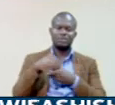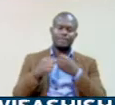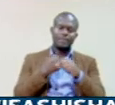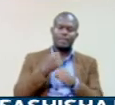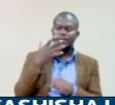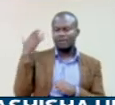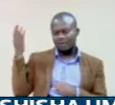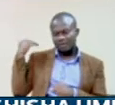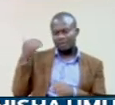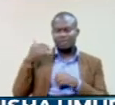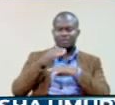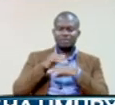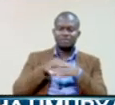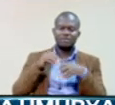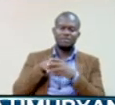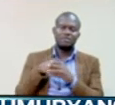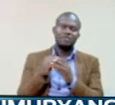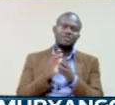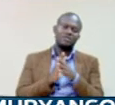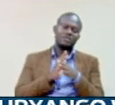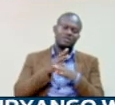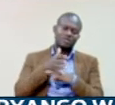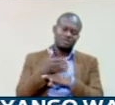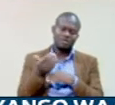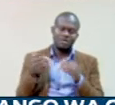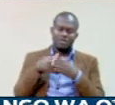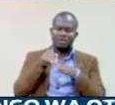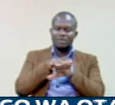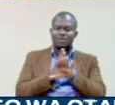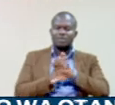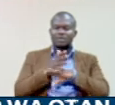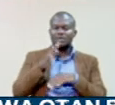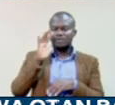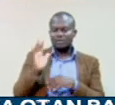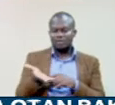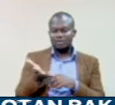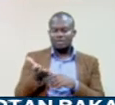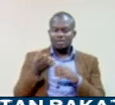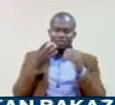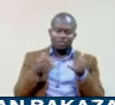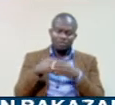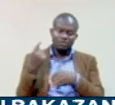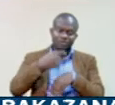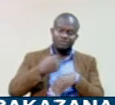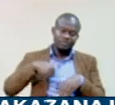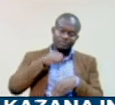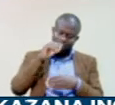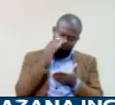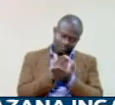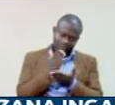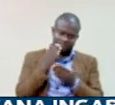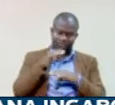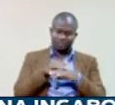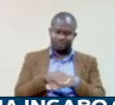itanu ishize hatumijwe icyororo kigera nko ku bana b'amafi nk'ibihumbi bitanu ubu muri iyi minsi ntago bare